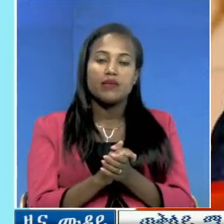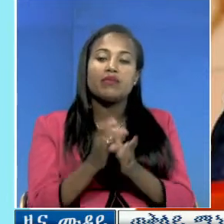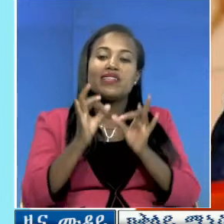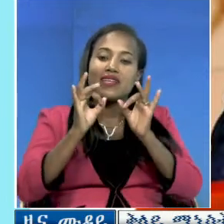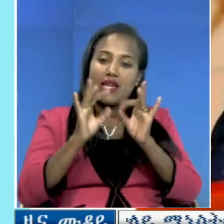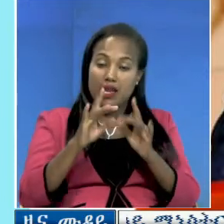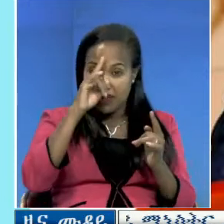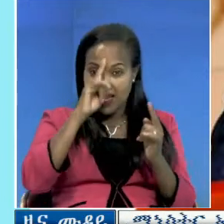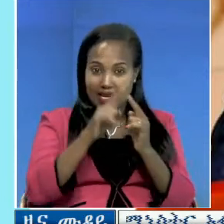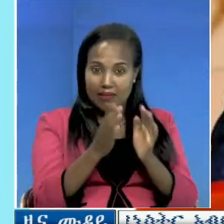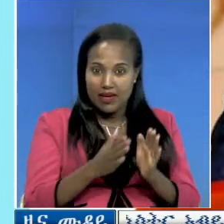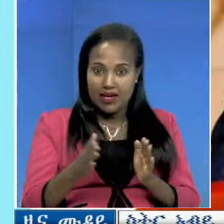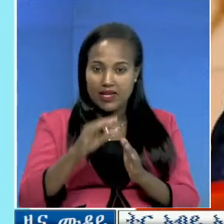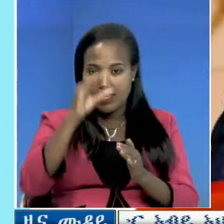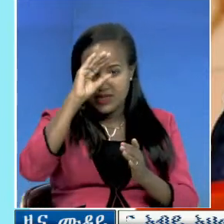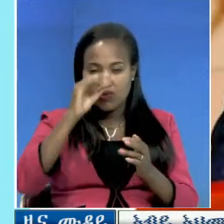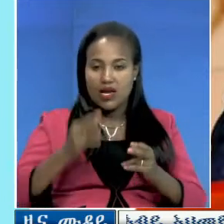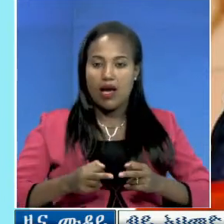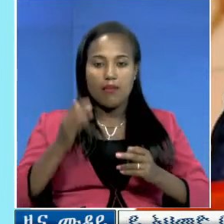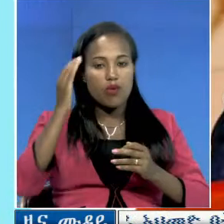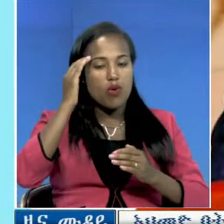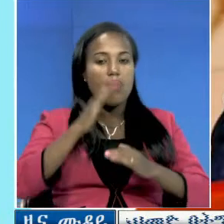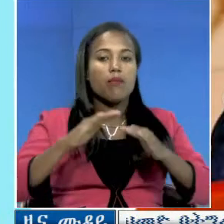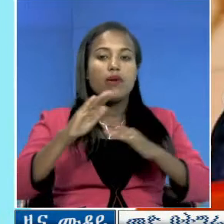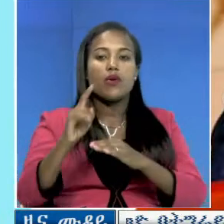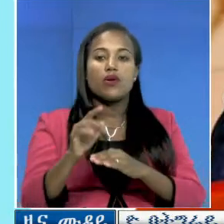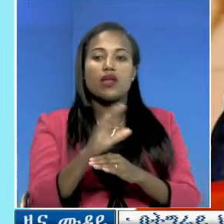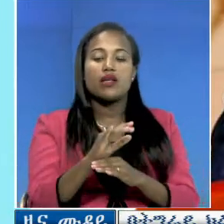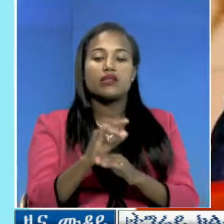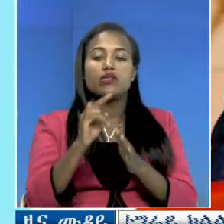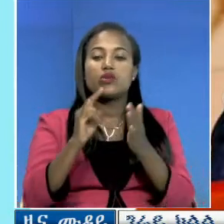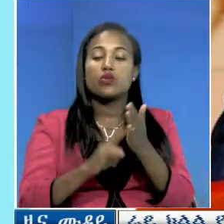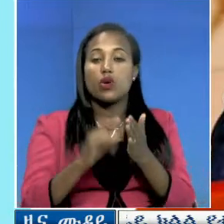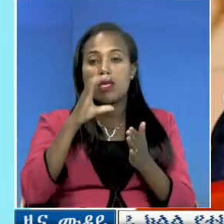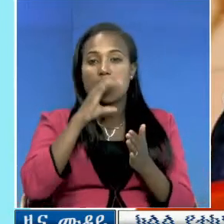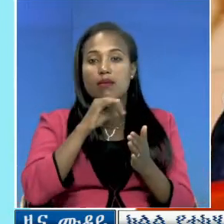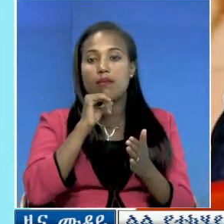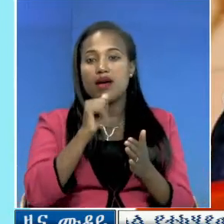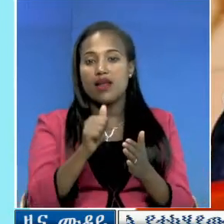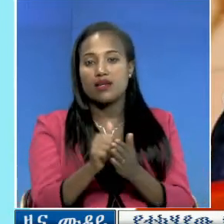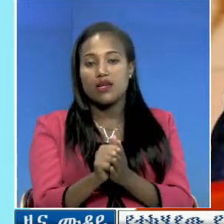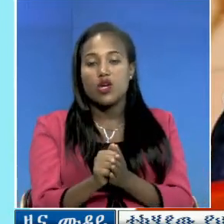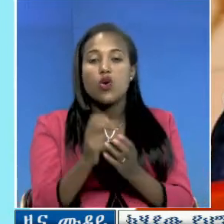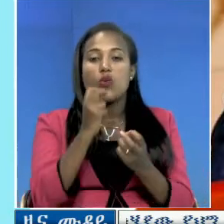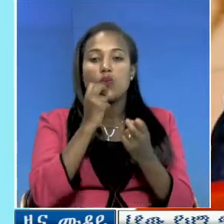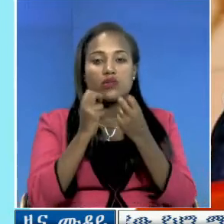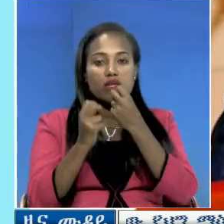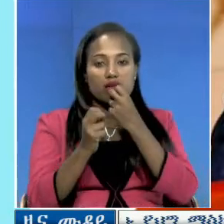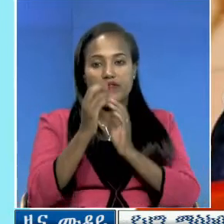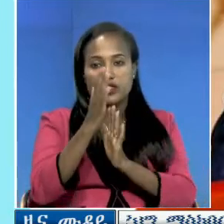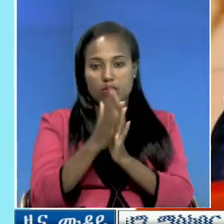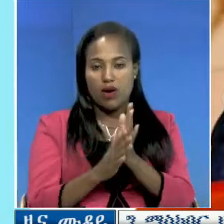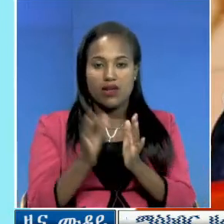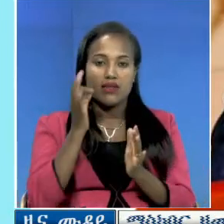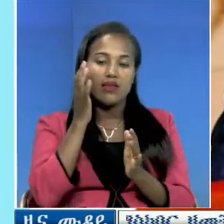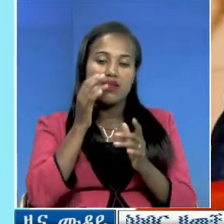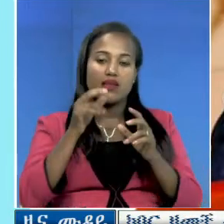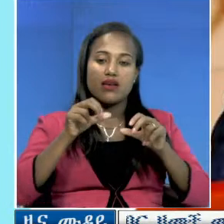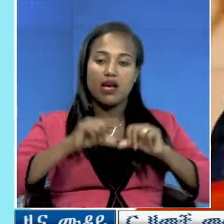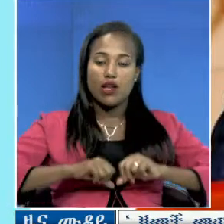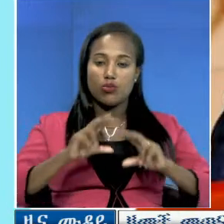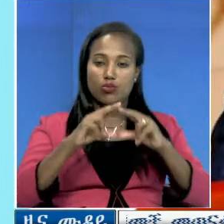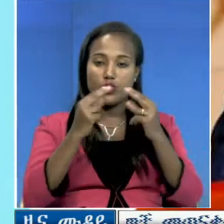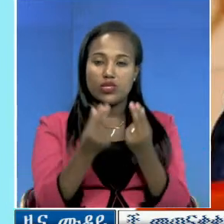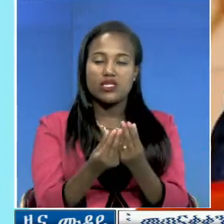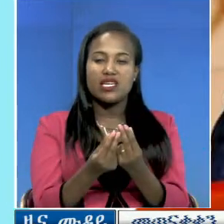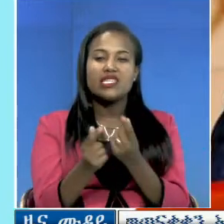በተጠናና በታቀደ መንገድ ከሰው ልጅ አእምሮ በላይ የሆነና ተዘርዝሮ የማያልቅ ህልቆ መሳፍርት ወንጀሎችን ፈጽሟል። የትነ ካዲ ቡድን